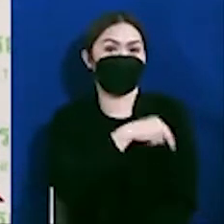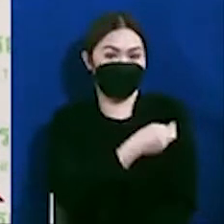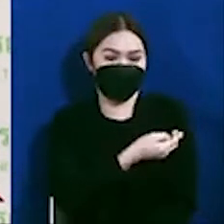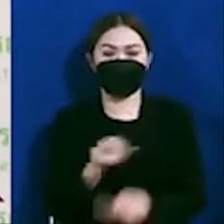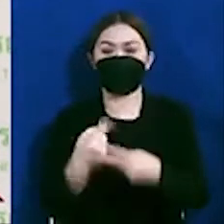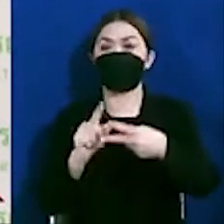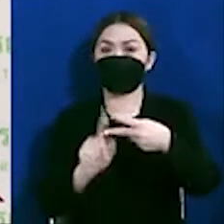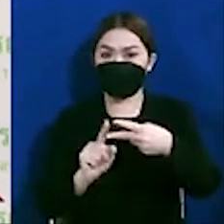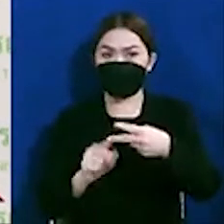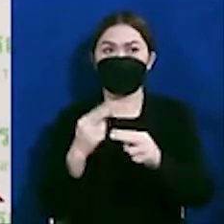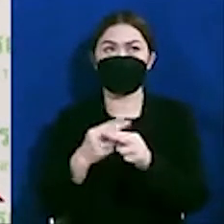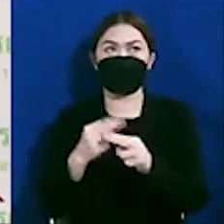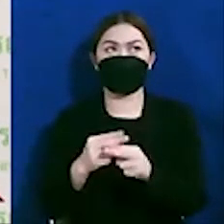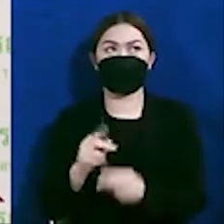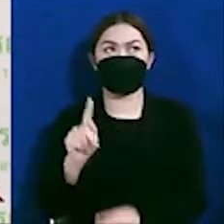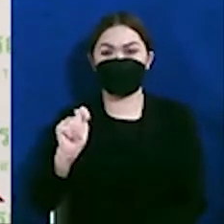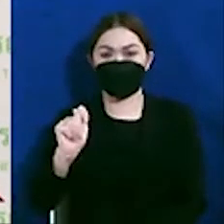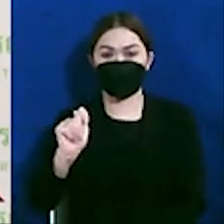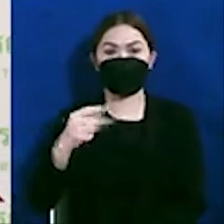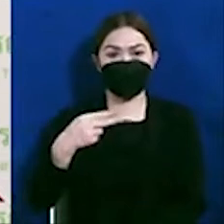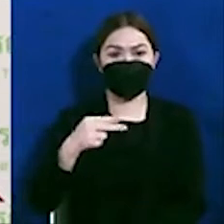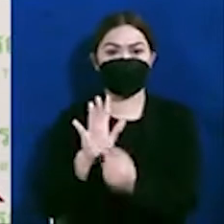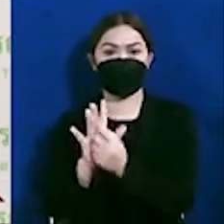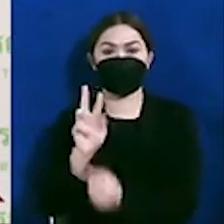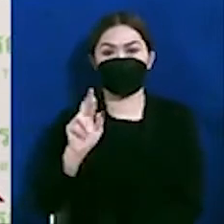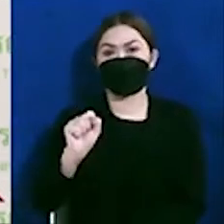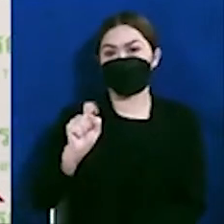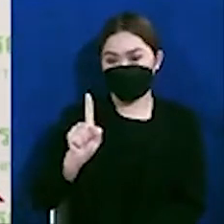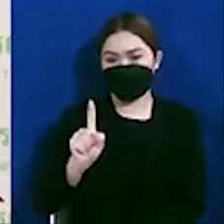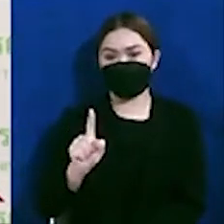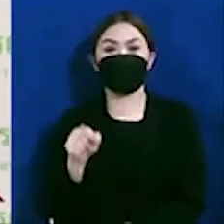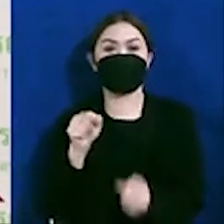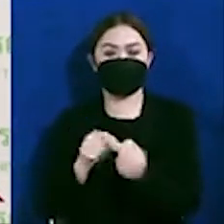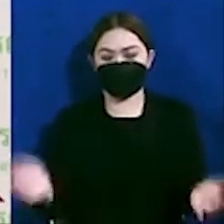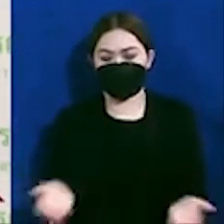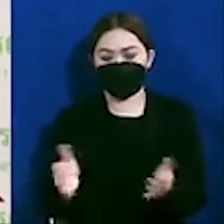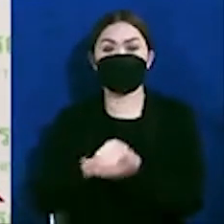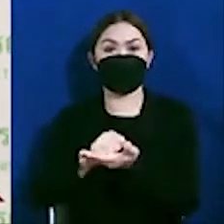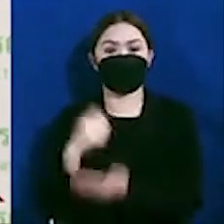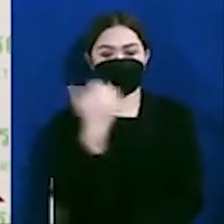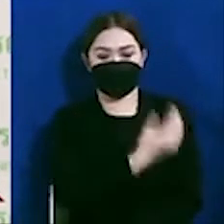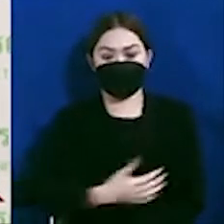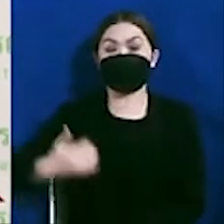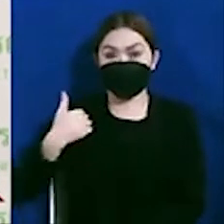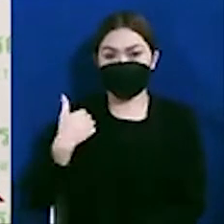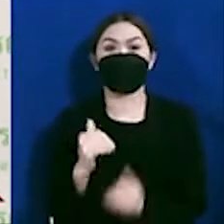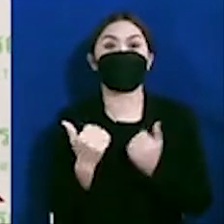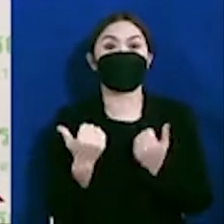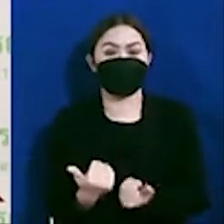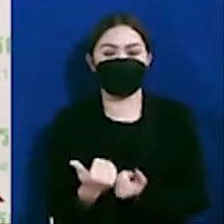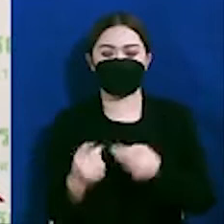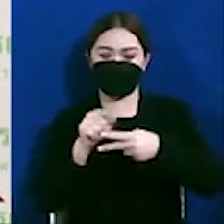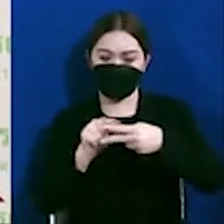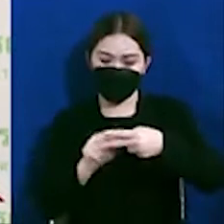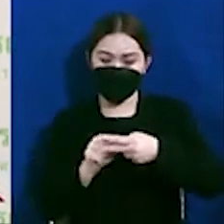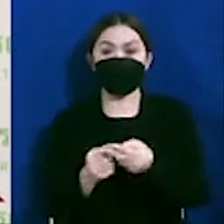แพทย์ธเรศกรัษนัยรวิวงศ์อามีวงครับอธิบดีกรมสนับสนุนบริการสุขภาพในวันนี้ทั้ง 2คันครับจะมาให้